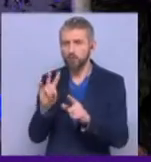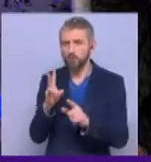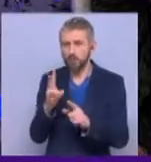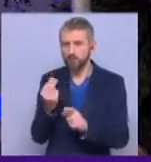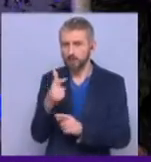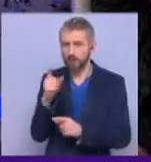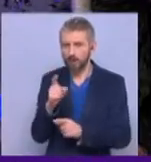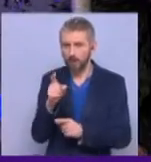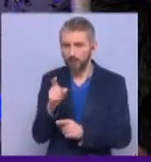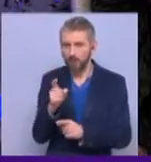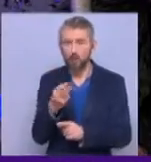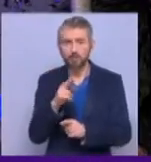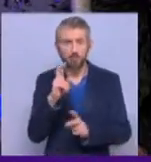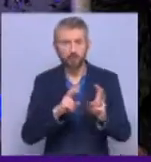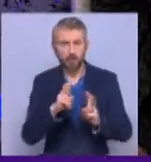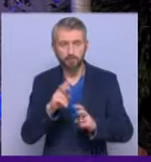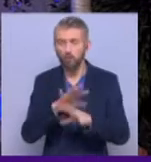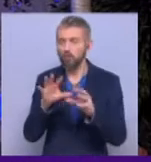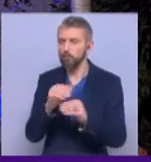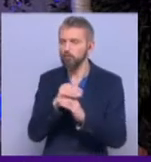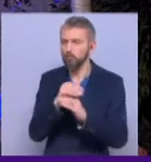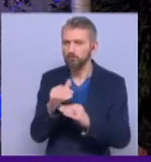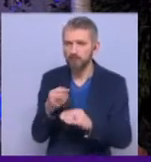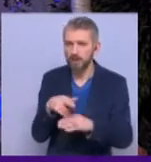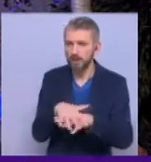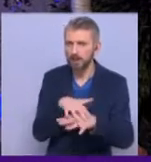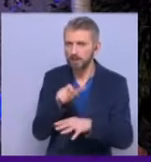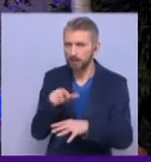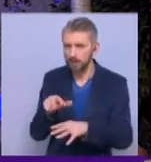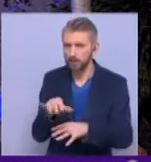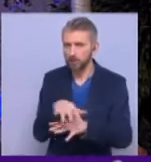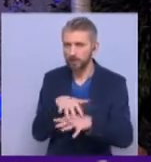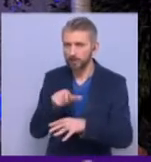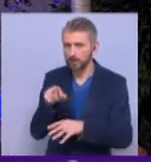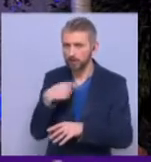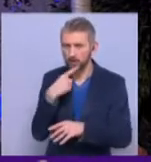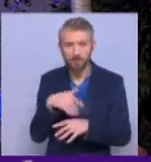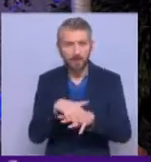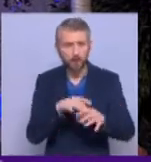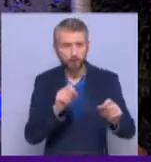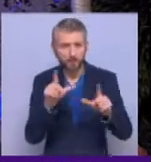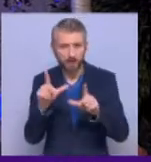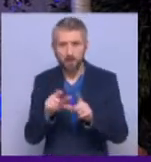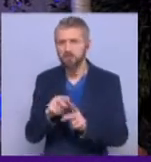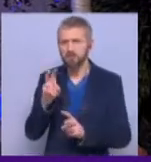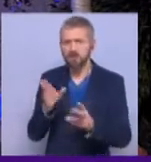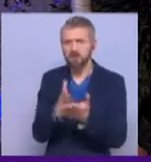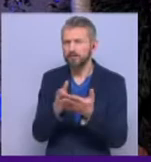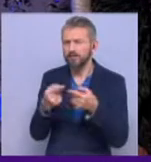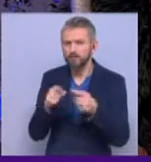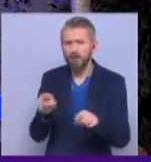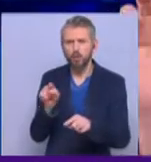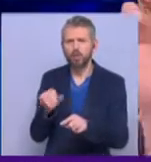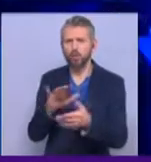Ну, тобто, ну, для підприємств. Общий рівень, ні, для населення. Ми про населення говоримо. Ну, населення підняли. Предприятия грають, і там совершенно друга історія. Mm-hmm. Там у